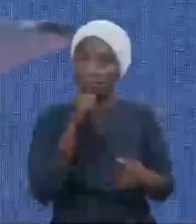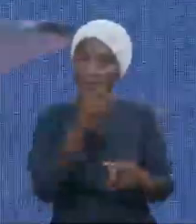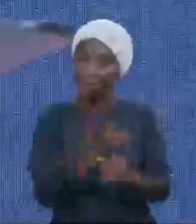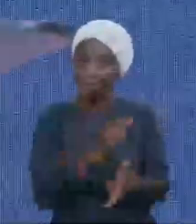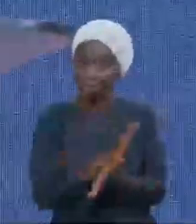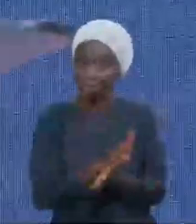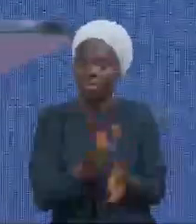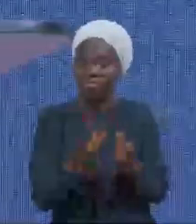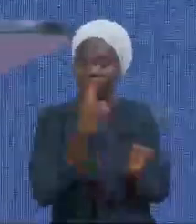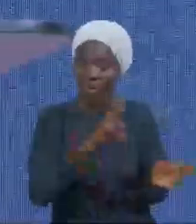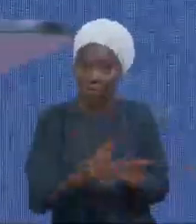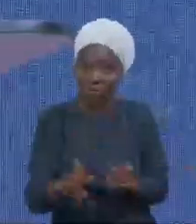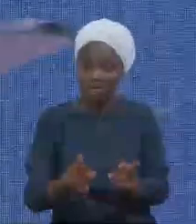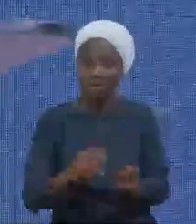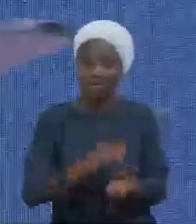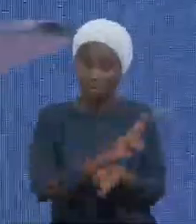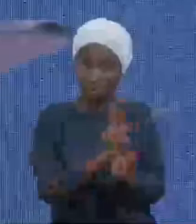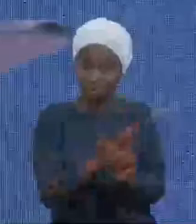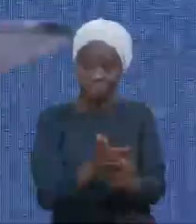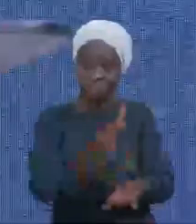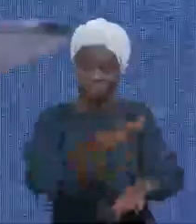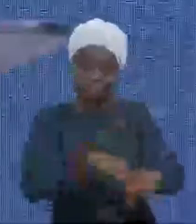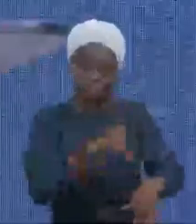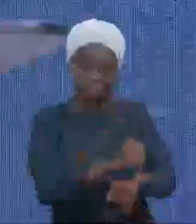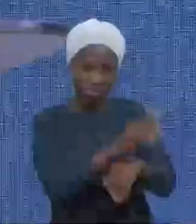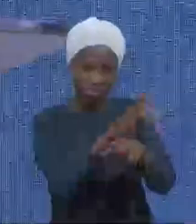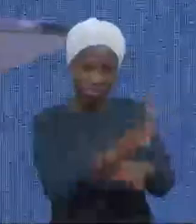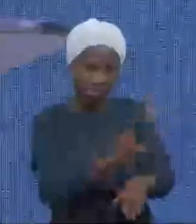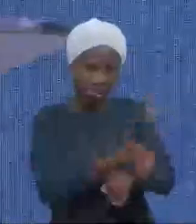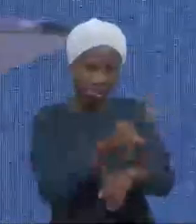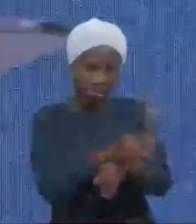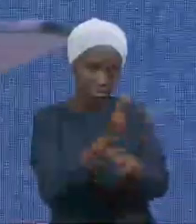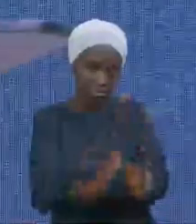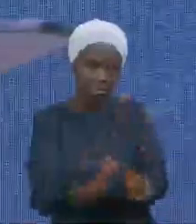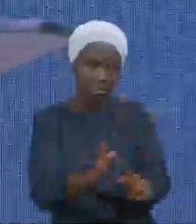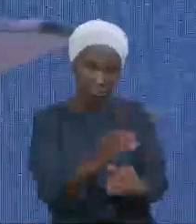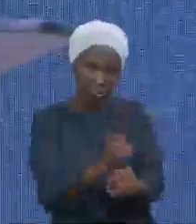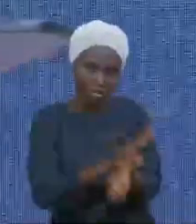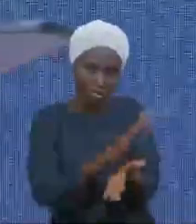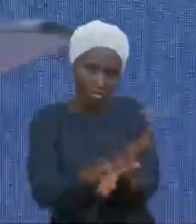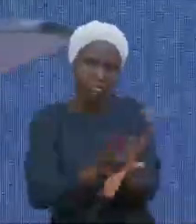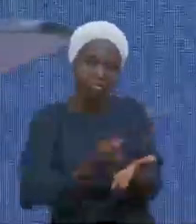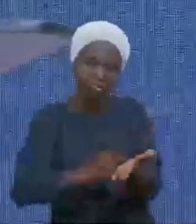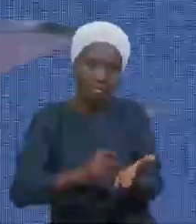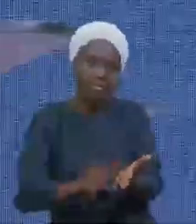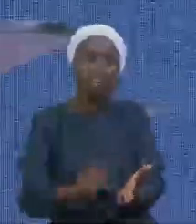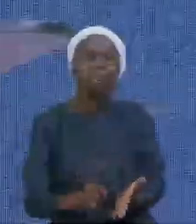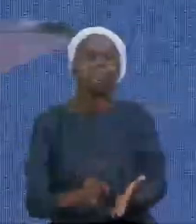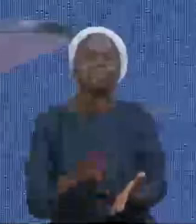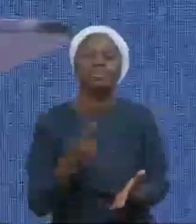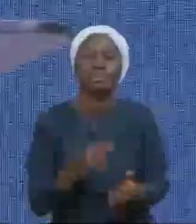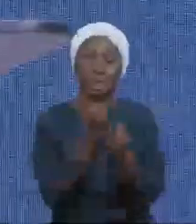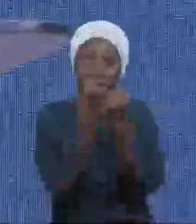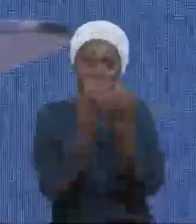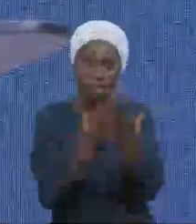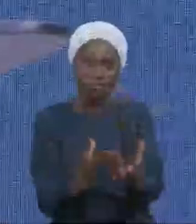Les autres soient en esprit de prière. Préparez votre cœur pour vos miracles. Préparez votre foi. Criez pour